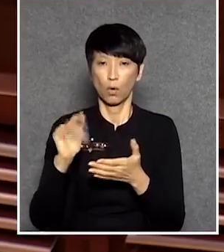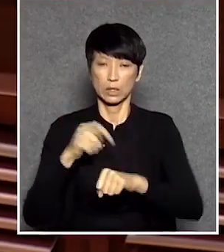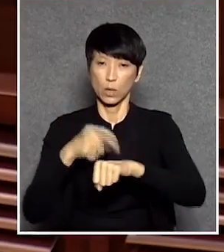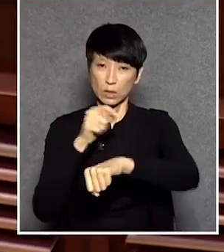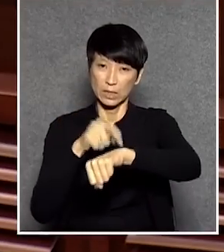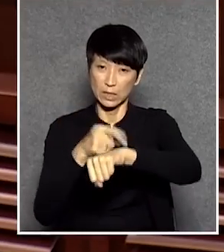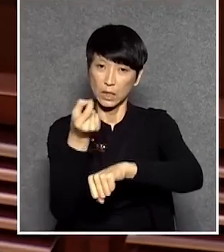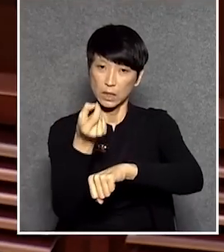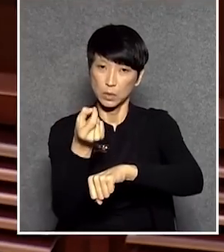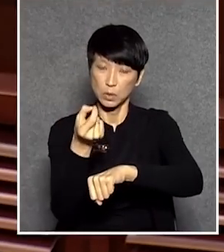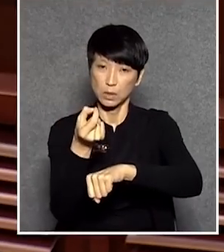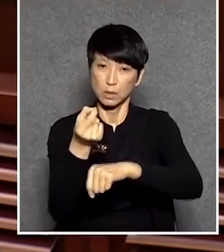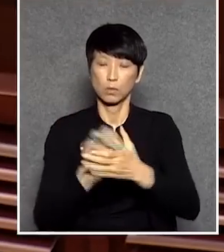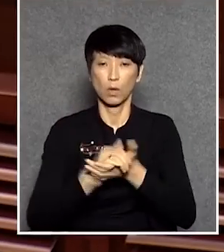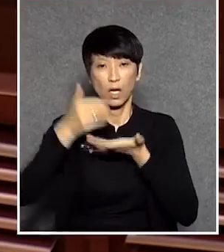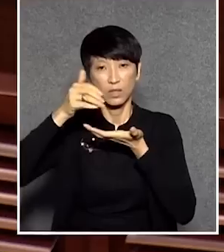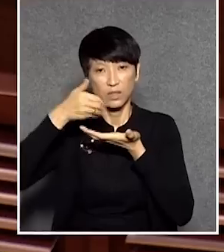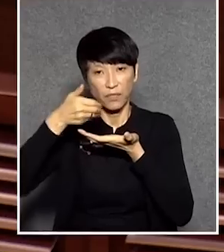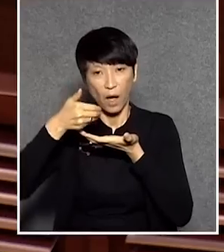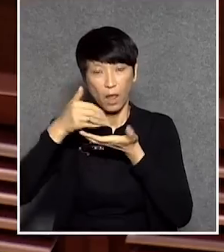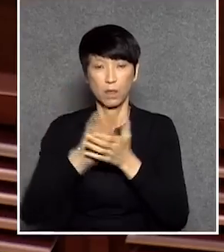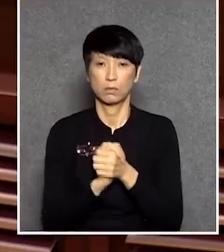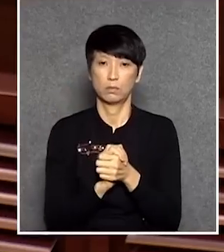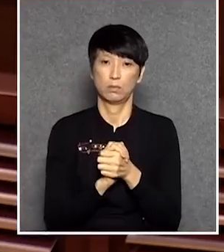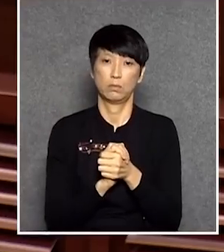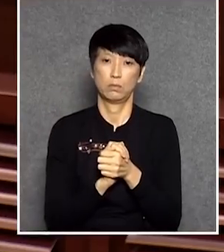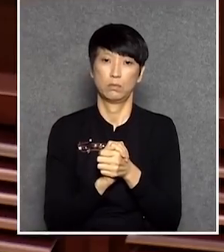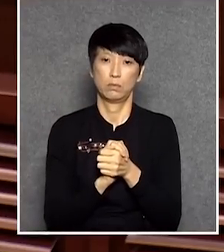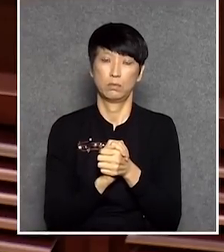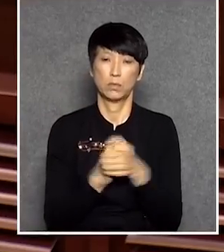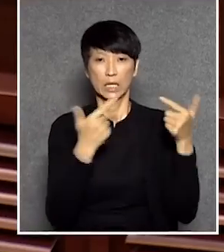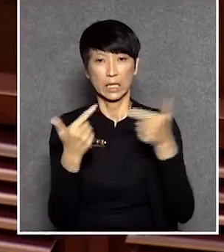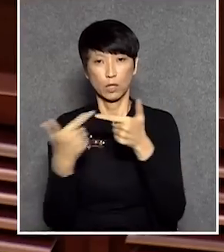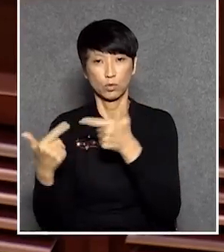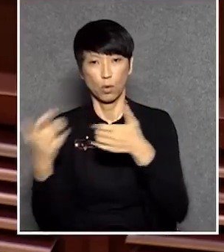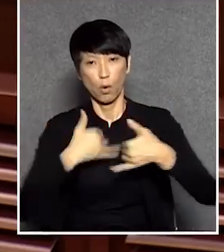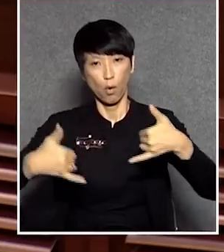間去食飯，用以繼續開會呢？